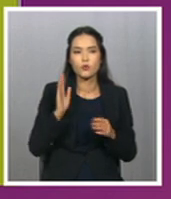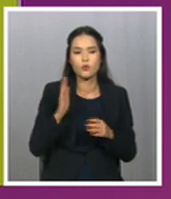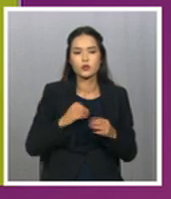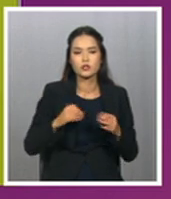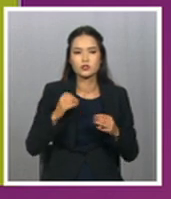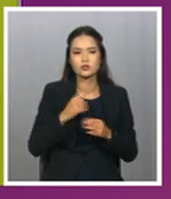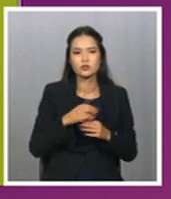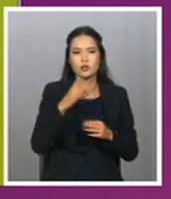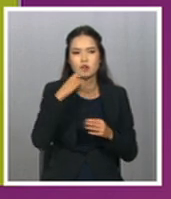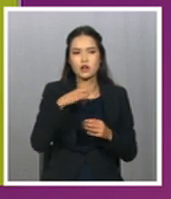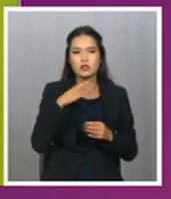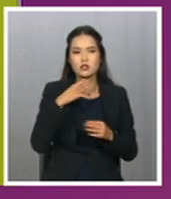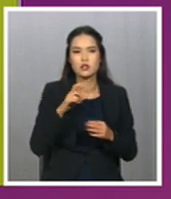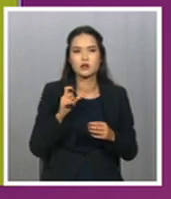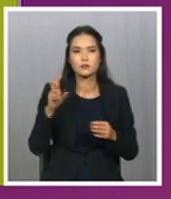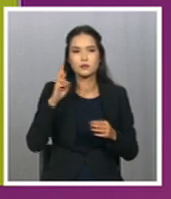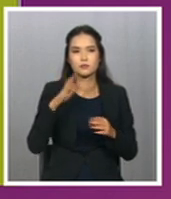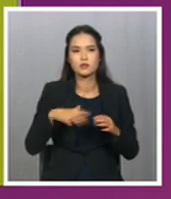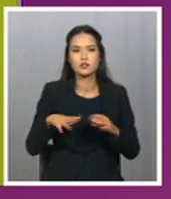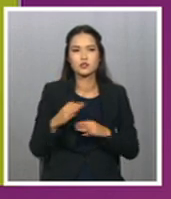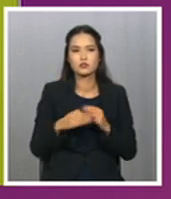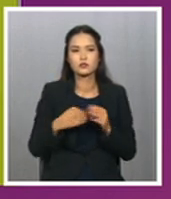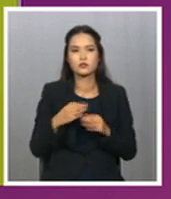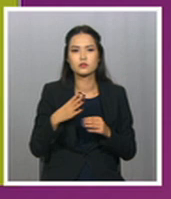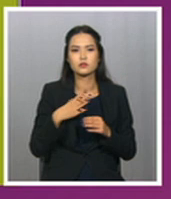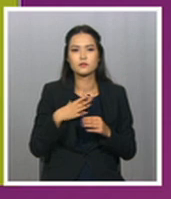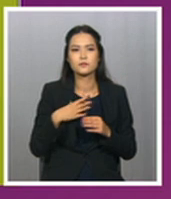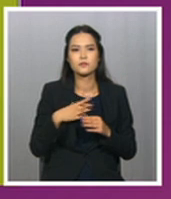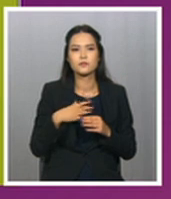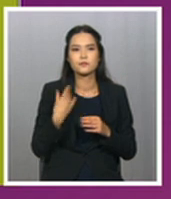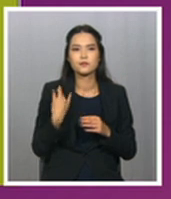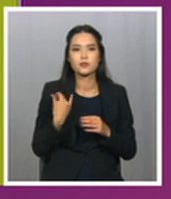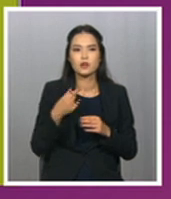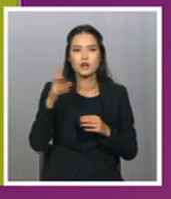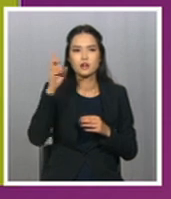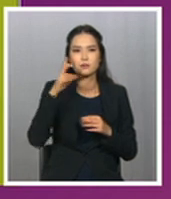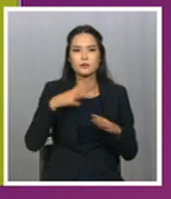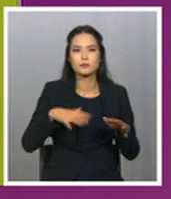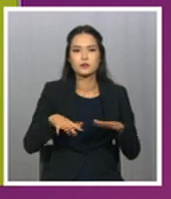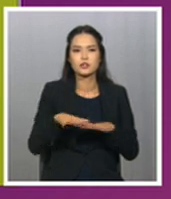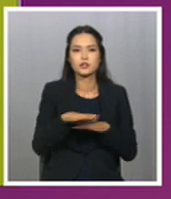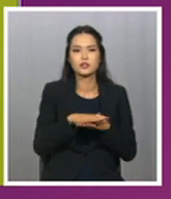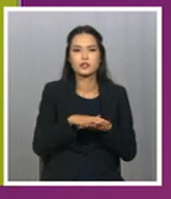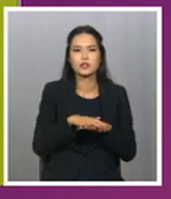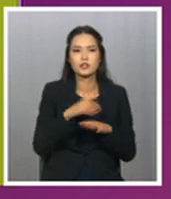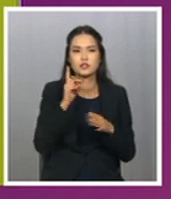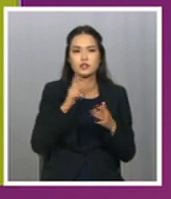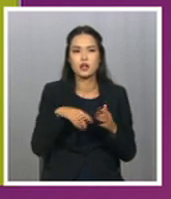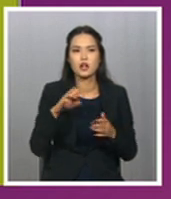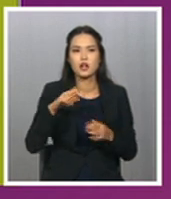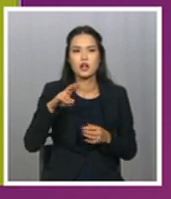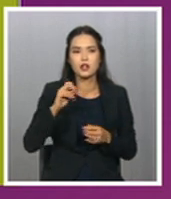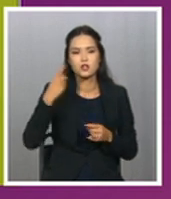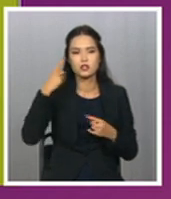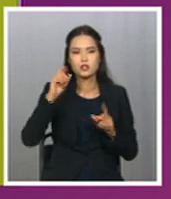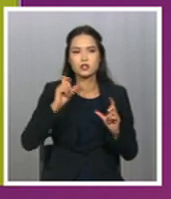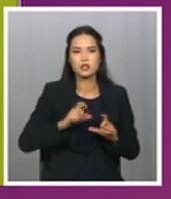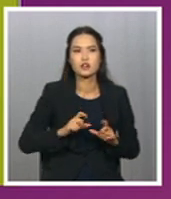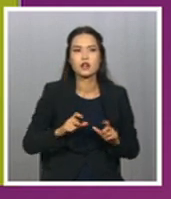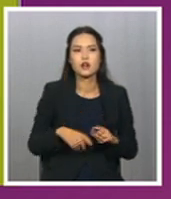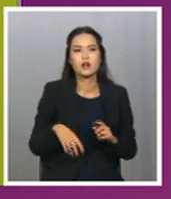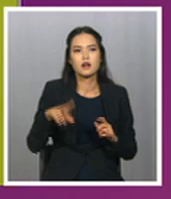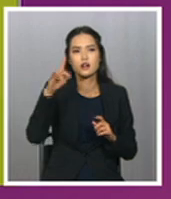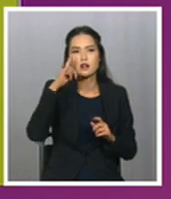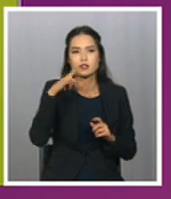қазақ мемлекетін құруды аңсады. Қазіргі мемлекеттілігіміздің негізінде алаш идеясы қазақтың